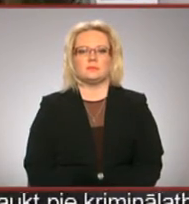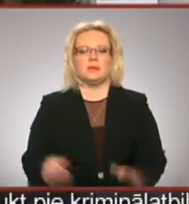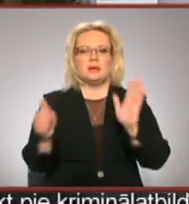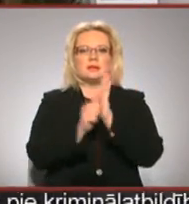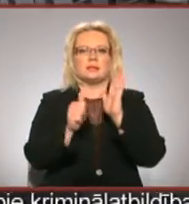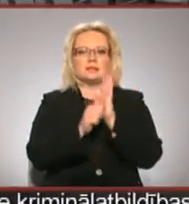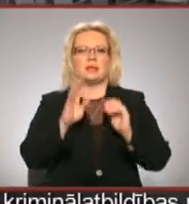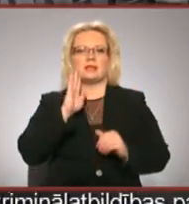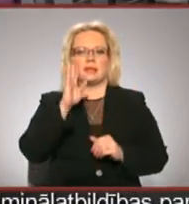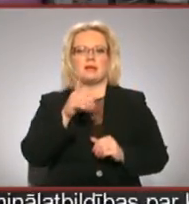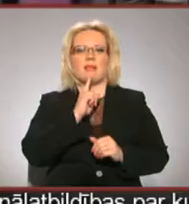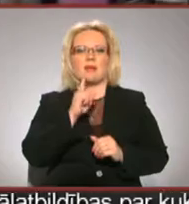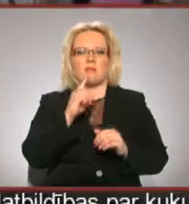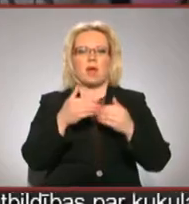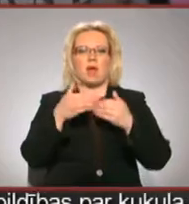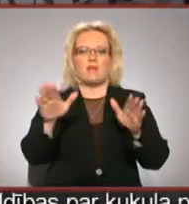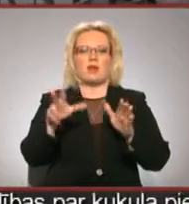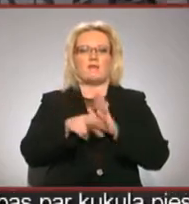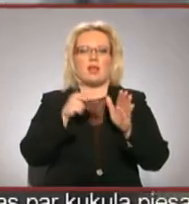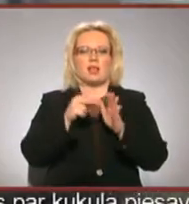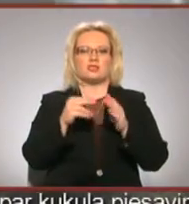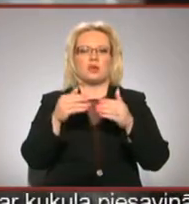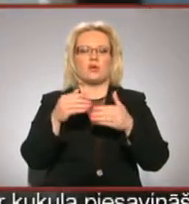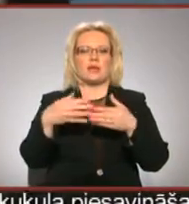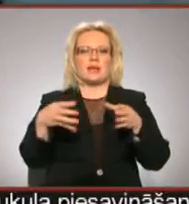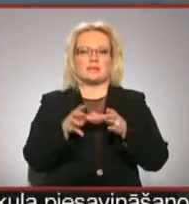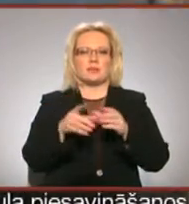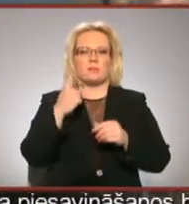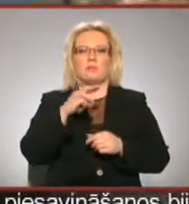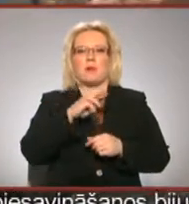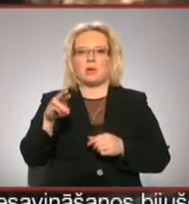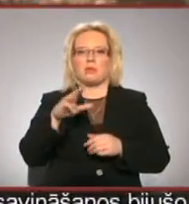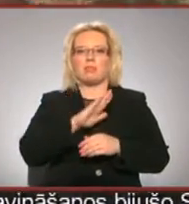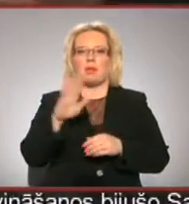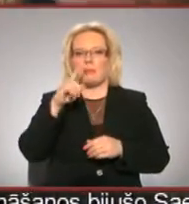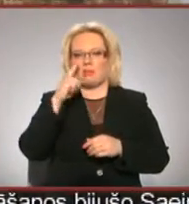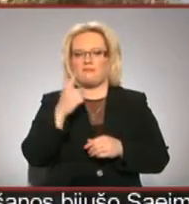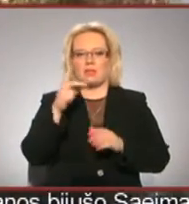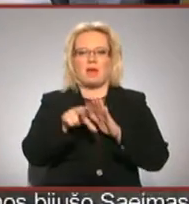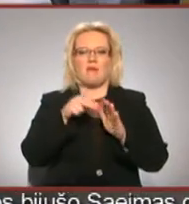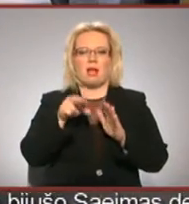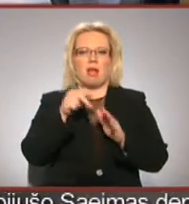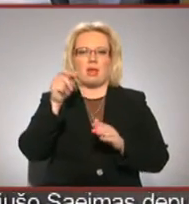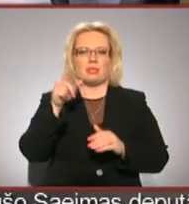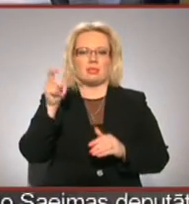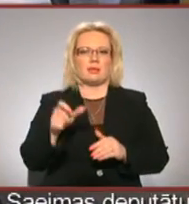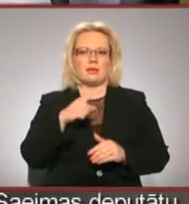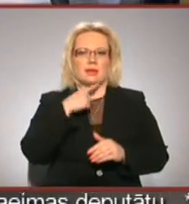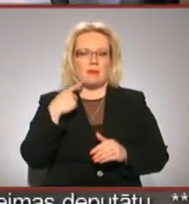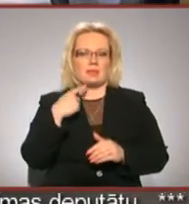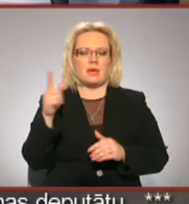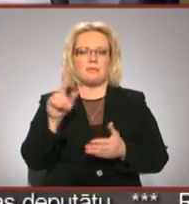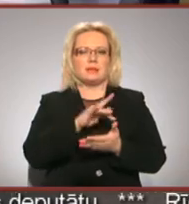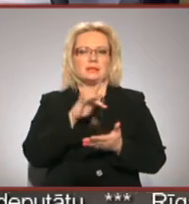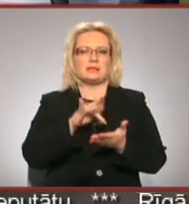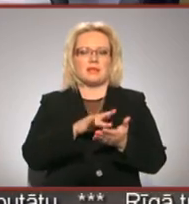Sestdienas rītā Liepājā atverot vēlēšanu iecirkņus, pirmajās minūtēs nebija neviena vēlēt gribētāja. Piemēram, pilsētas centrā esošajā